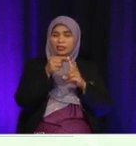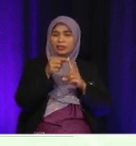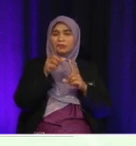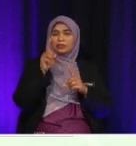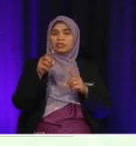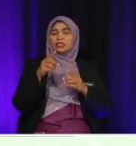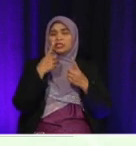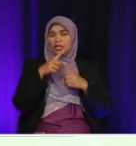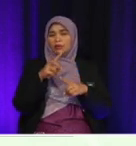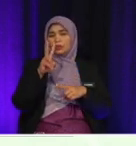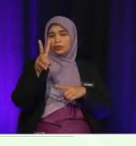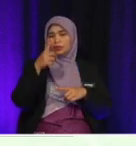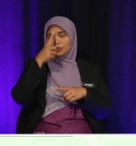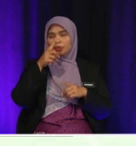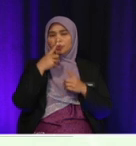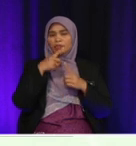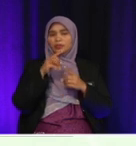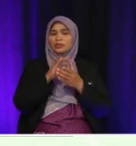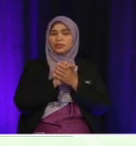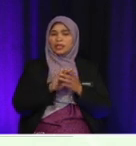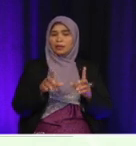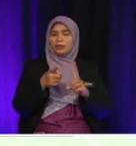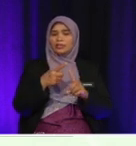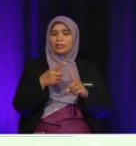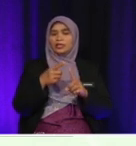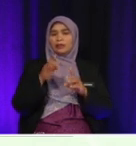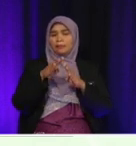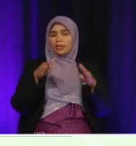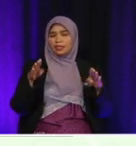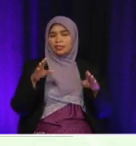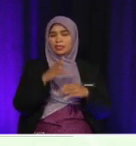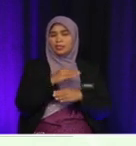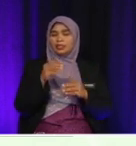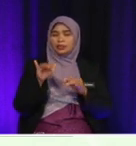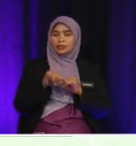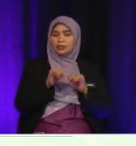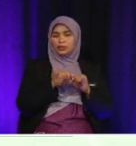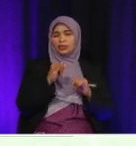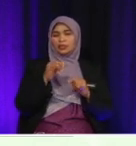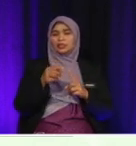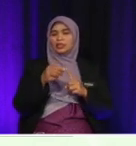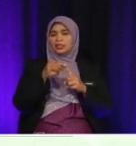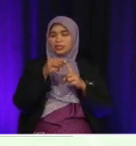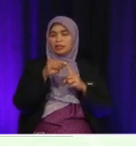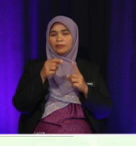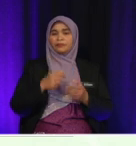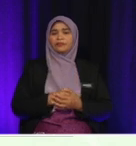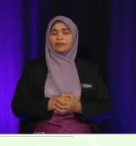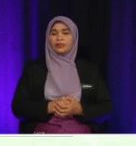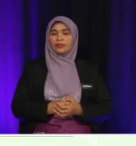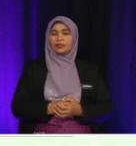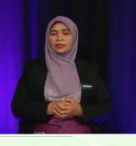kedua-duanya untuk jawapan yang selamat dari segi bahasa dan juga istilah ya Itu itu yang lebih